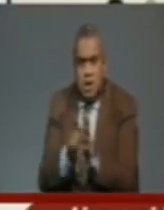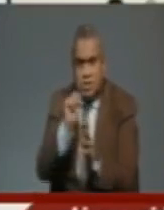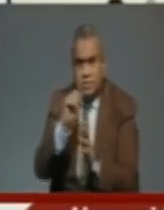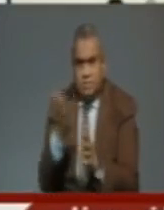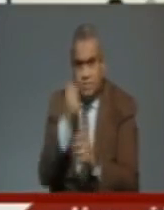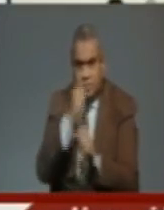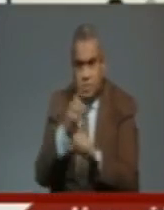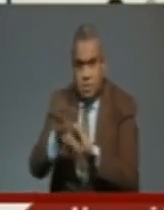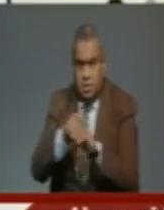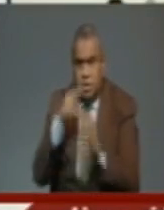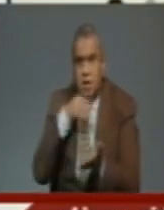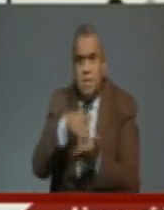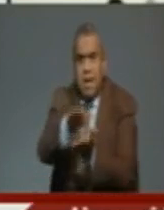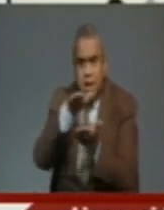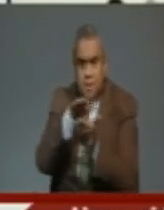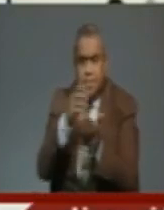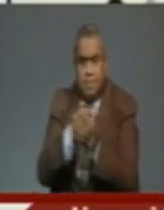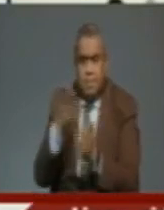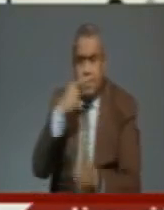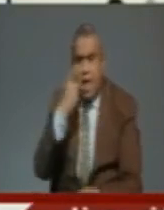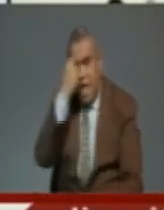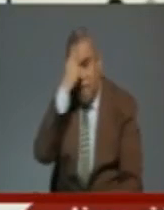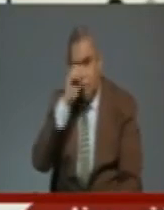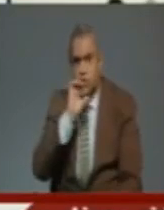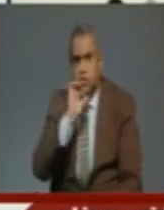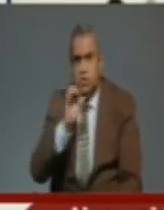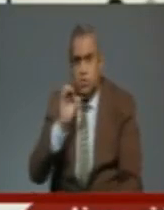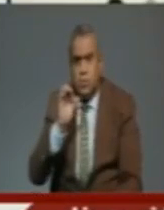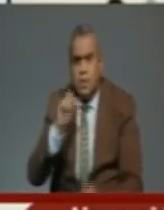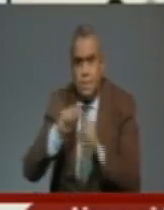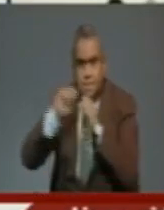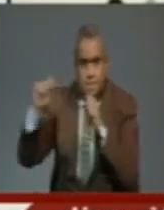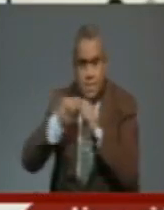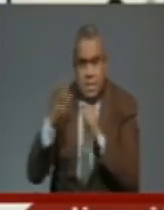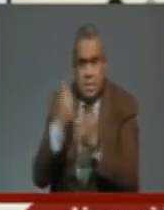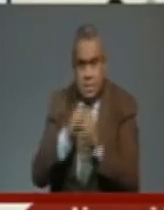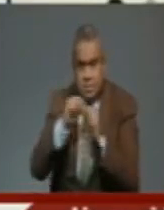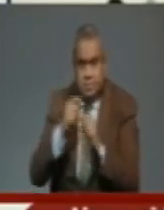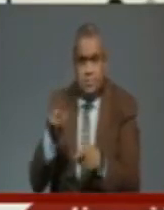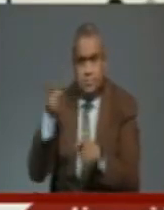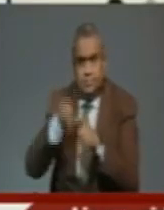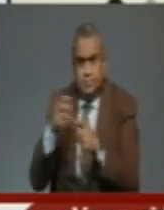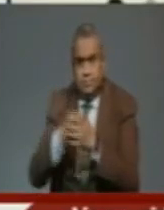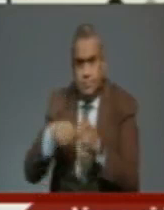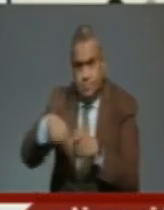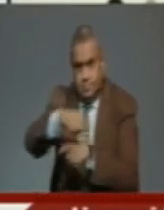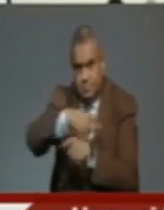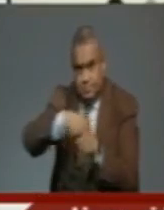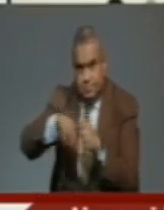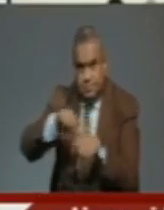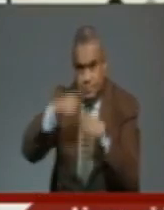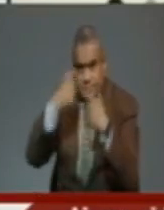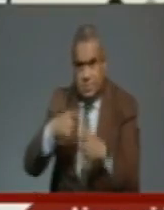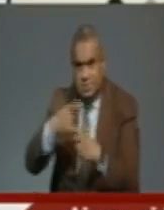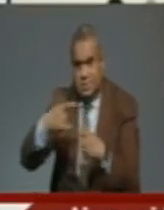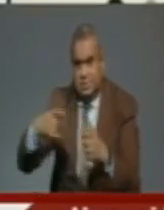ومحطات الحاويات بطول 1900 متر. عندنا ايضا ساحه وارصفه للبضائع